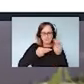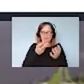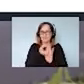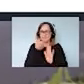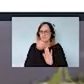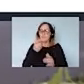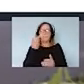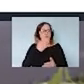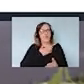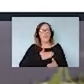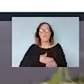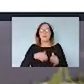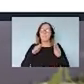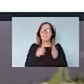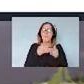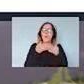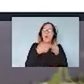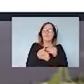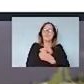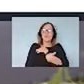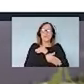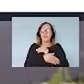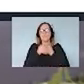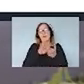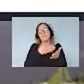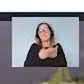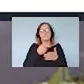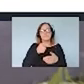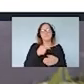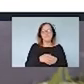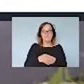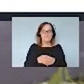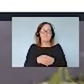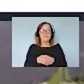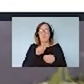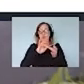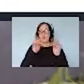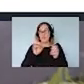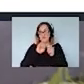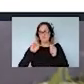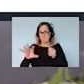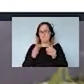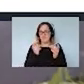i bardzo lubię takie małe, drobne, otwarte zasoby, jak tutaj przykład The Noun Project, też rzucę Państwu link, bo od razu warto